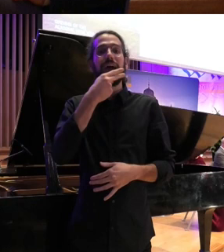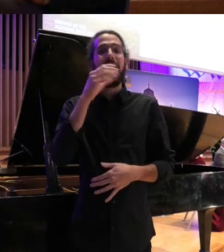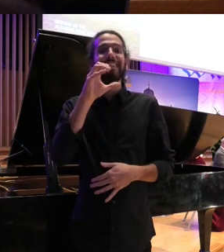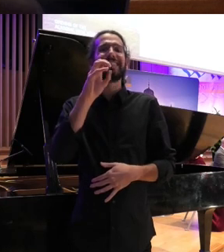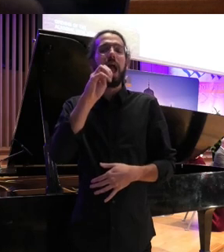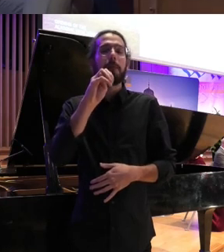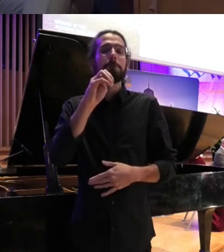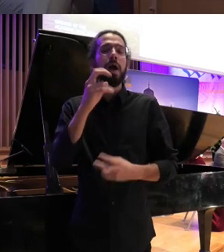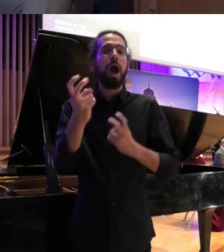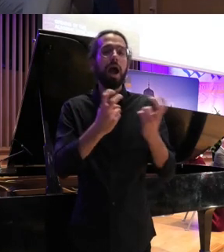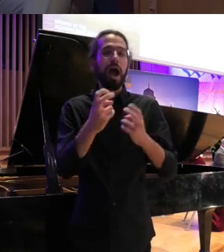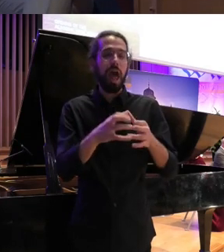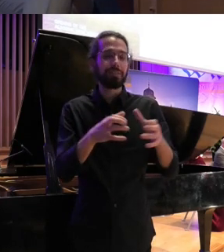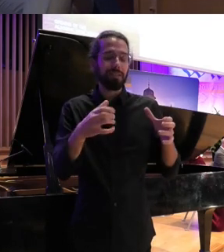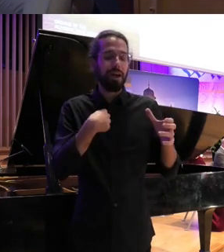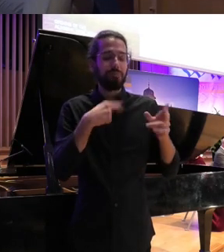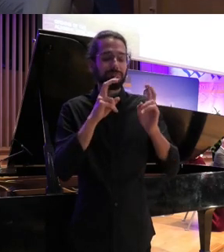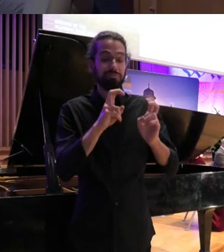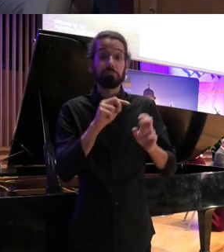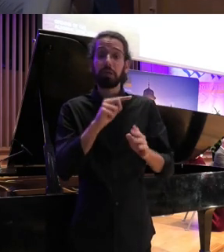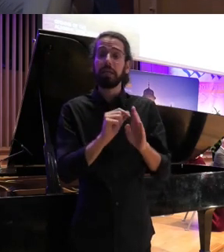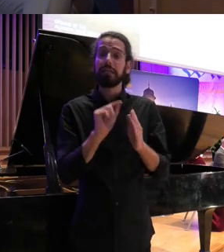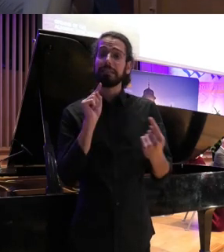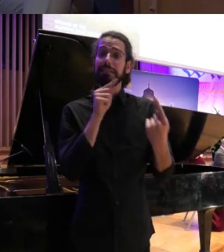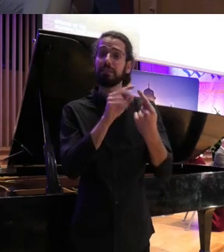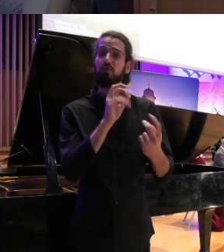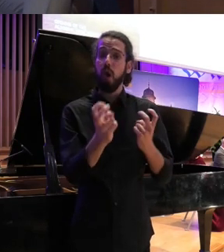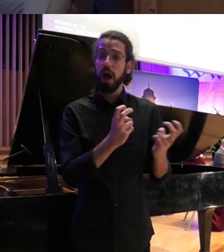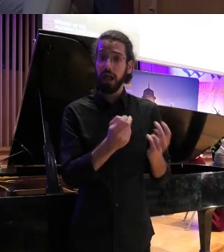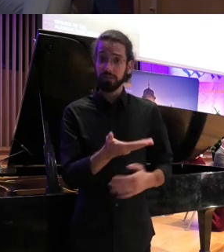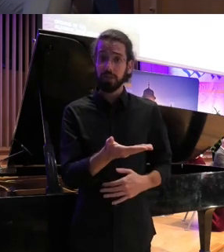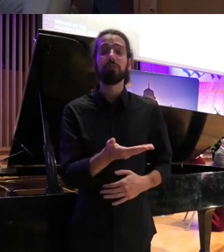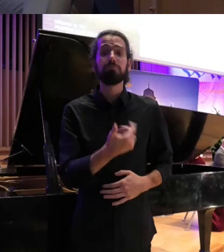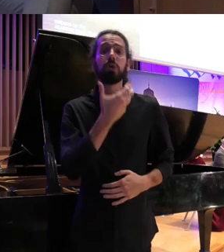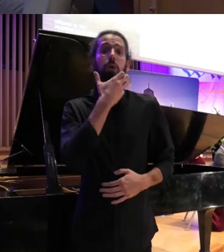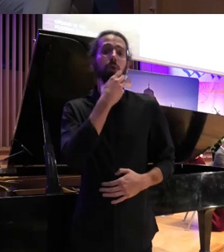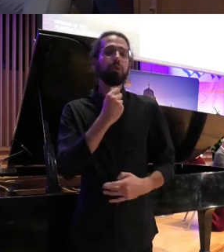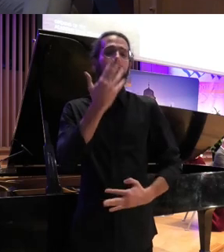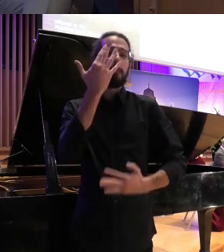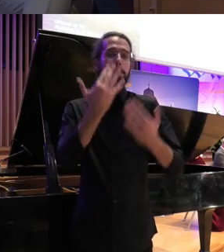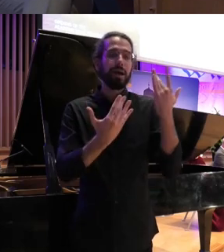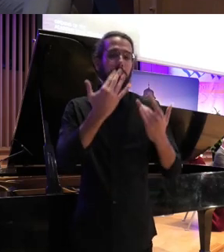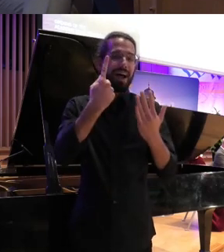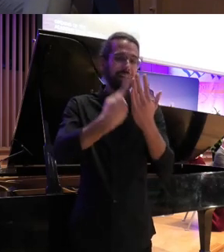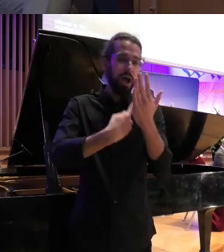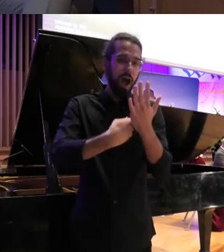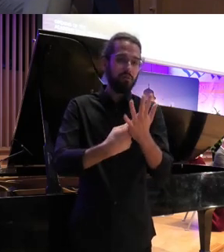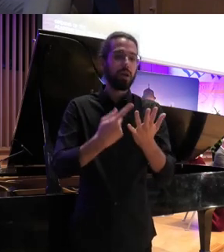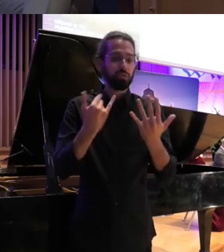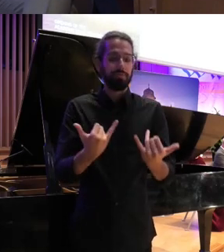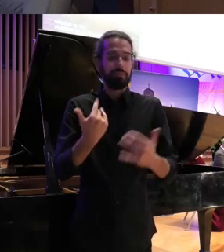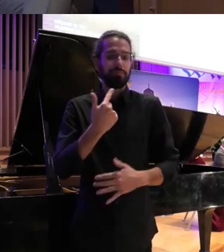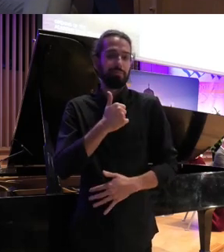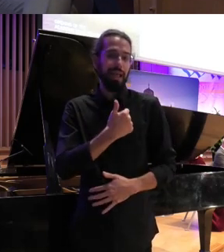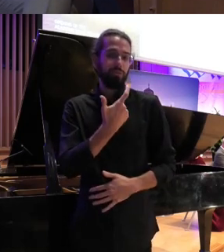HCM-Cluster informiert. Und die Zielsetzung des Clusters lautet: Das Cluster möchte entscheidend dazu beitragen, die mathematischen Herausforderungen des